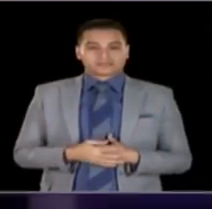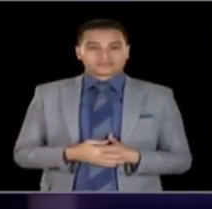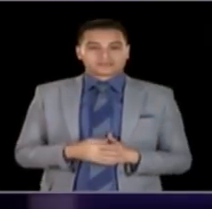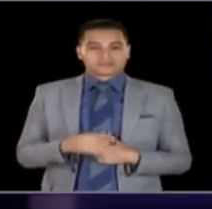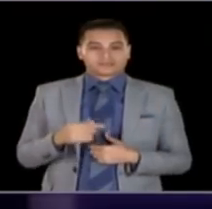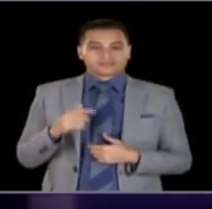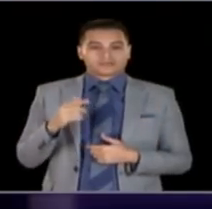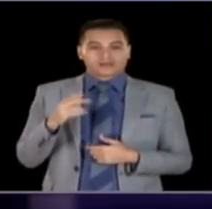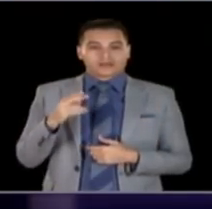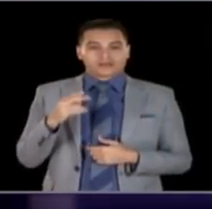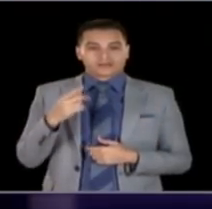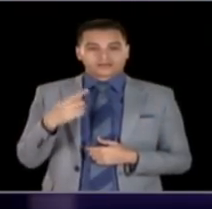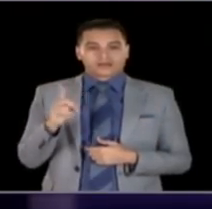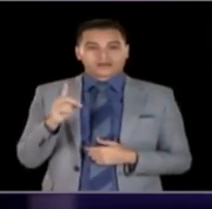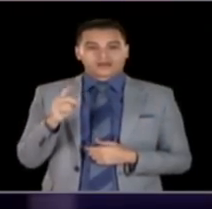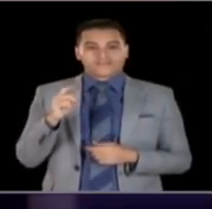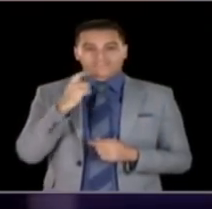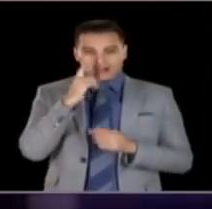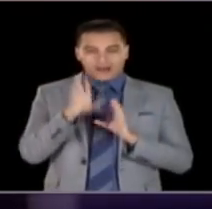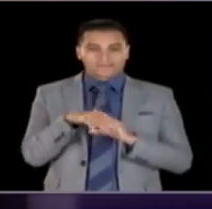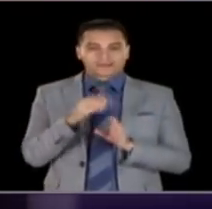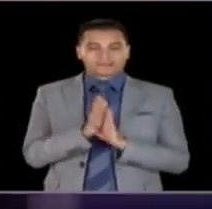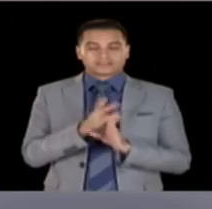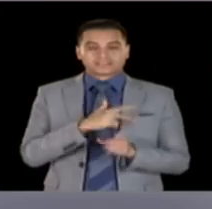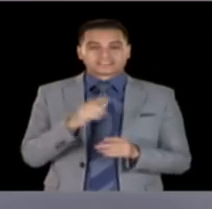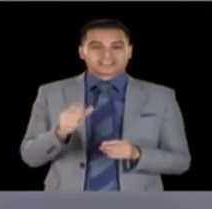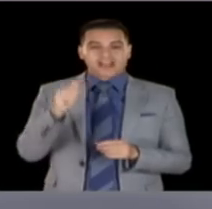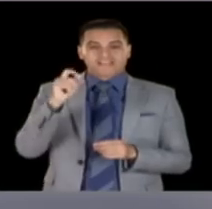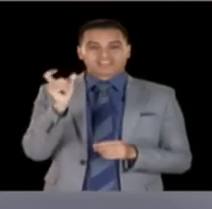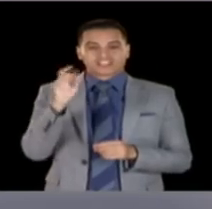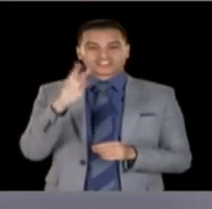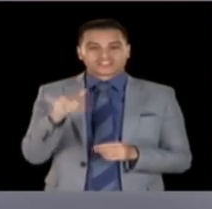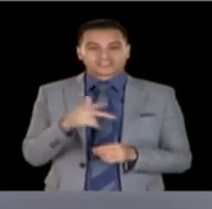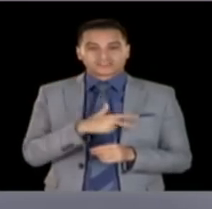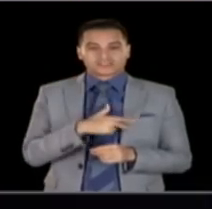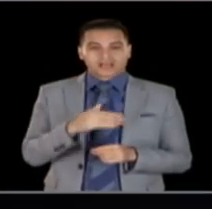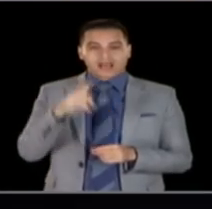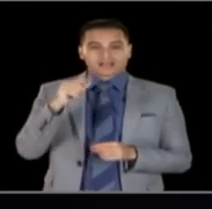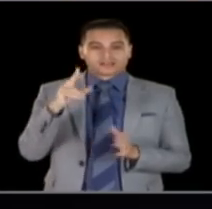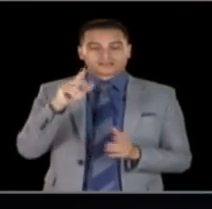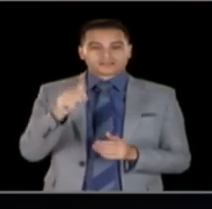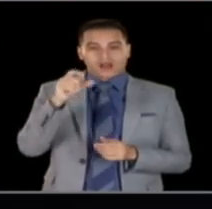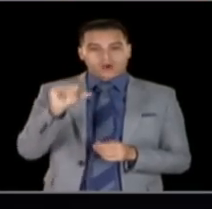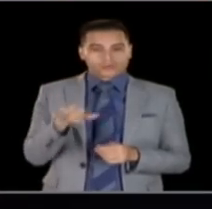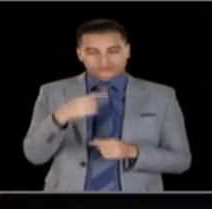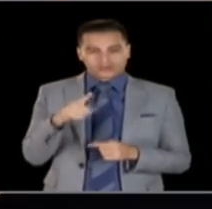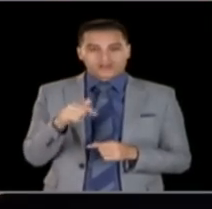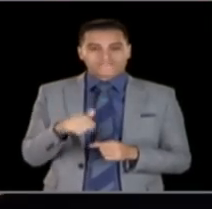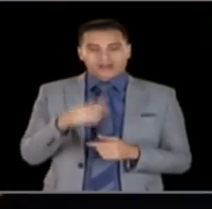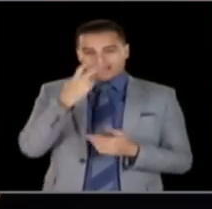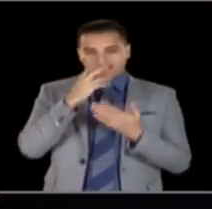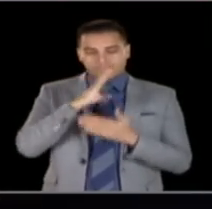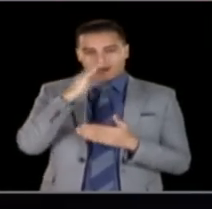دوام. صح. فنان قام بدور دافنشي في مسلسل هي ودافنشي، فمن هو؟ خالد الصاوي. صح. في عهد أي سلطان